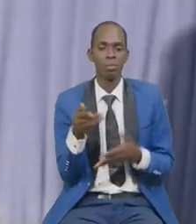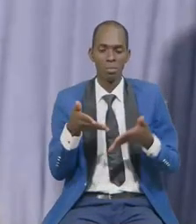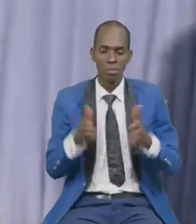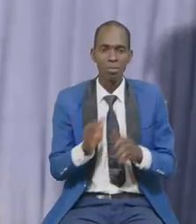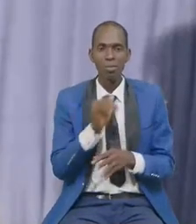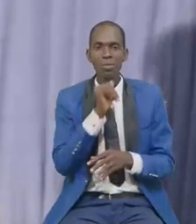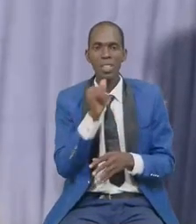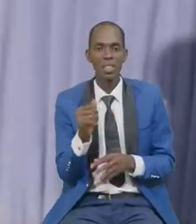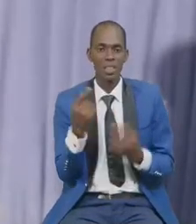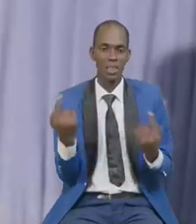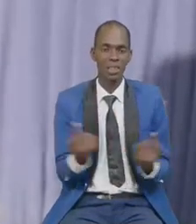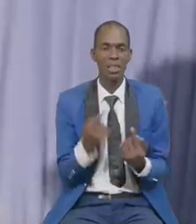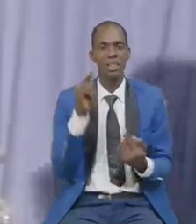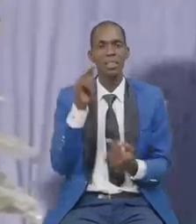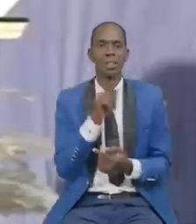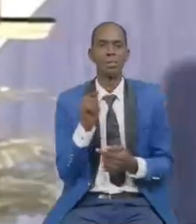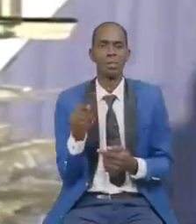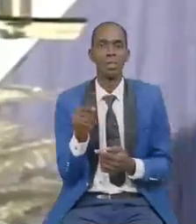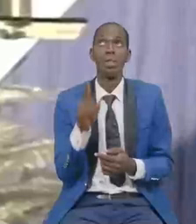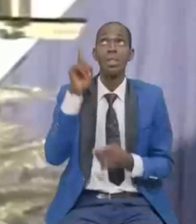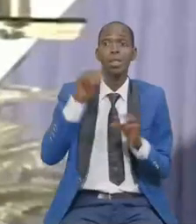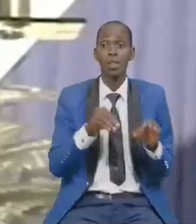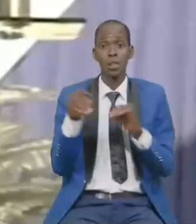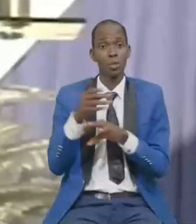Que le péché donc, il t'a franchi.